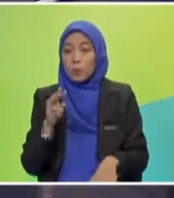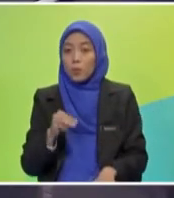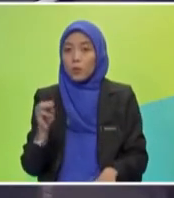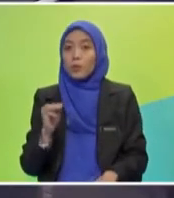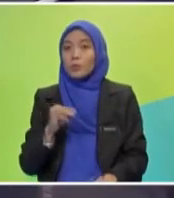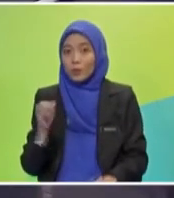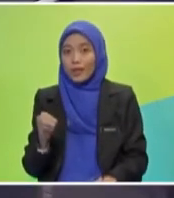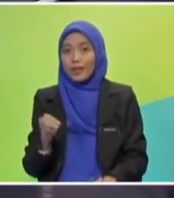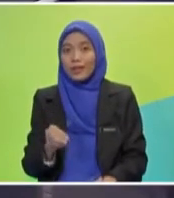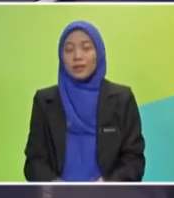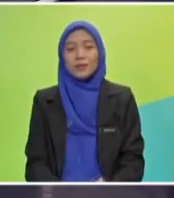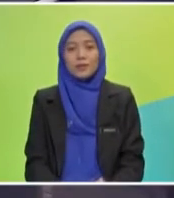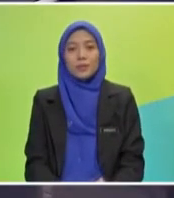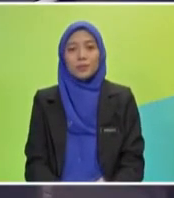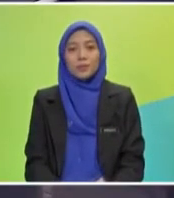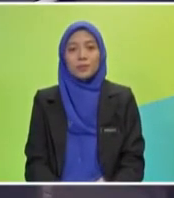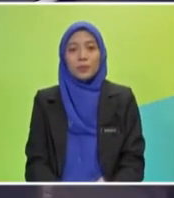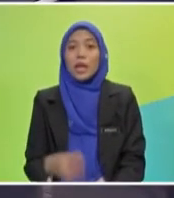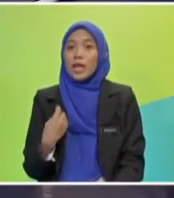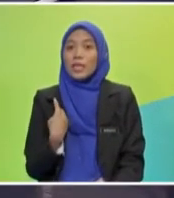cikgu. Okey, baik. Kita